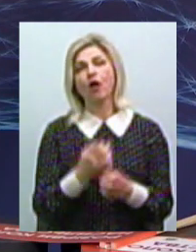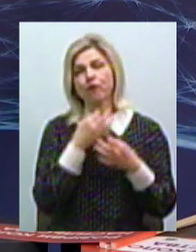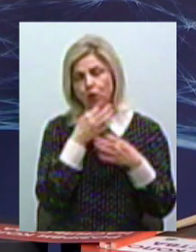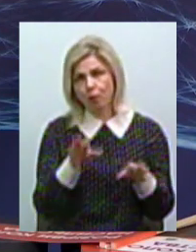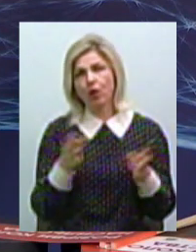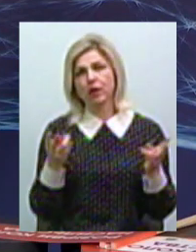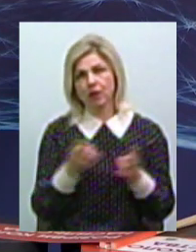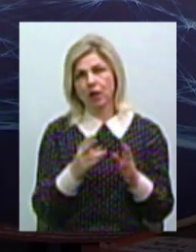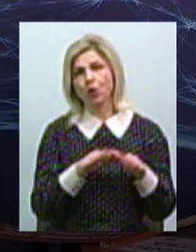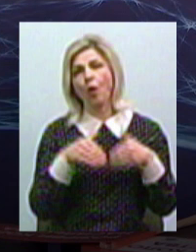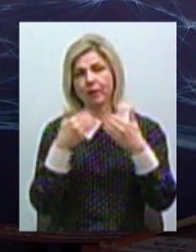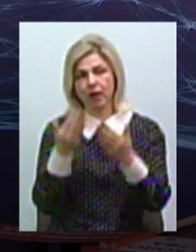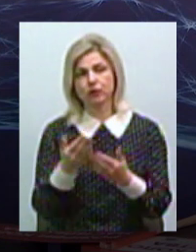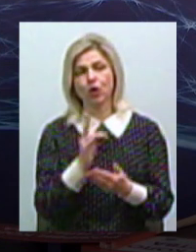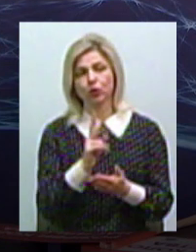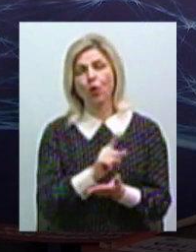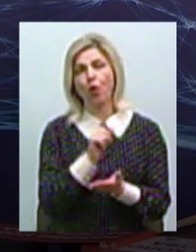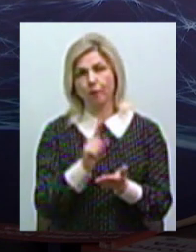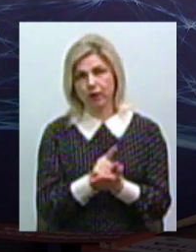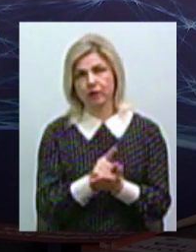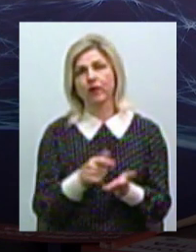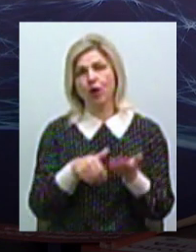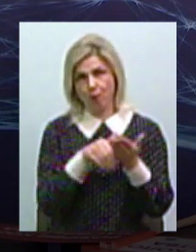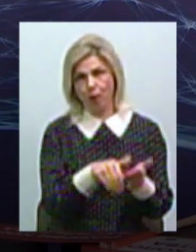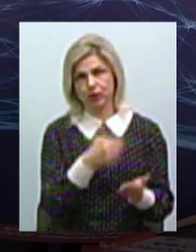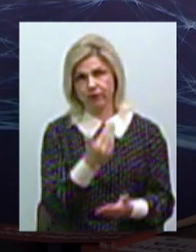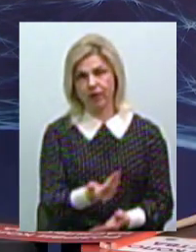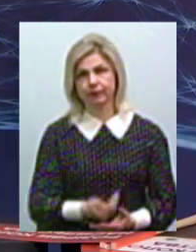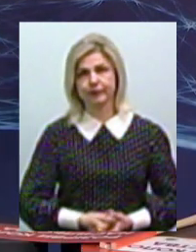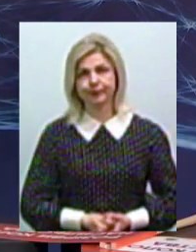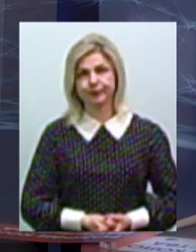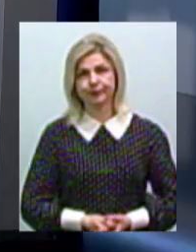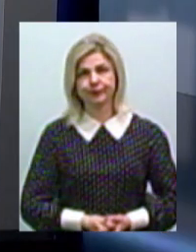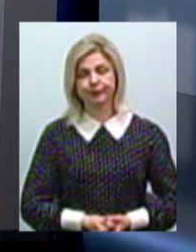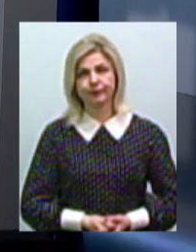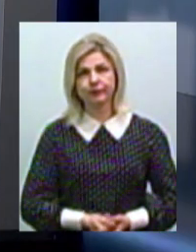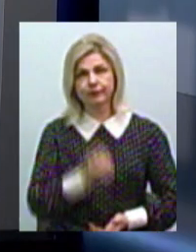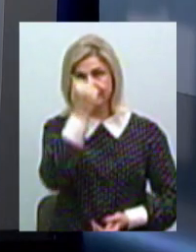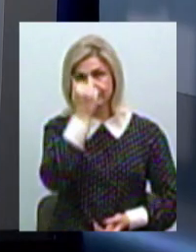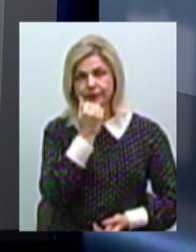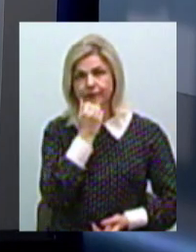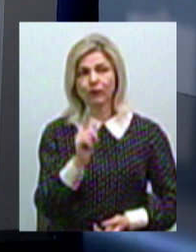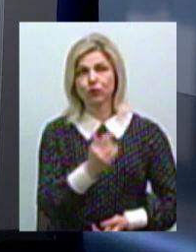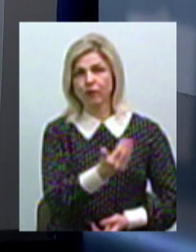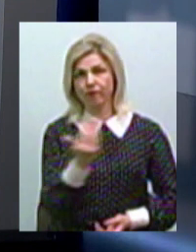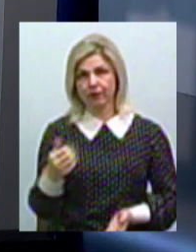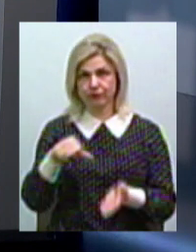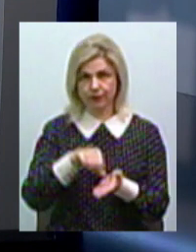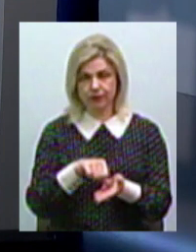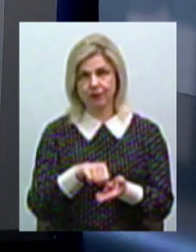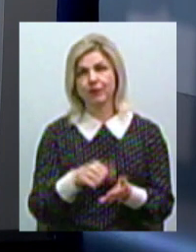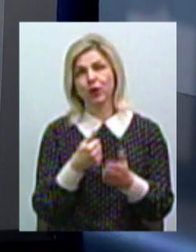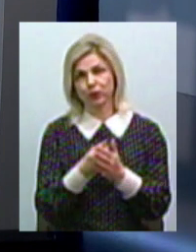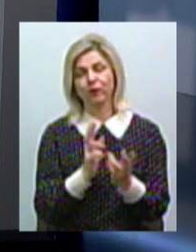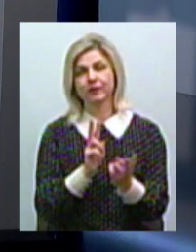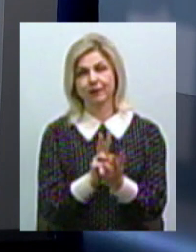необхідно звертатись до суб'єктів, які уповноважені вживати заходи з попередження домашнього насильства. Друзі, спасибі, що ви були сьогодні з нами. Це була